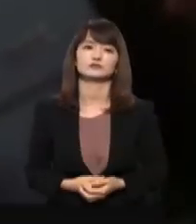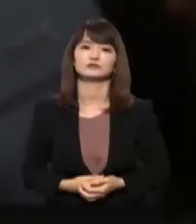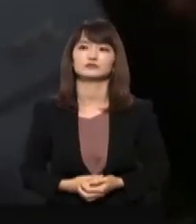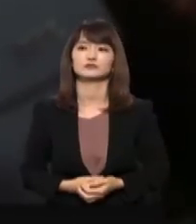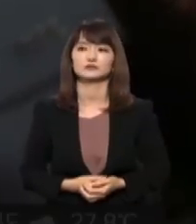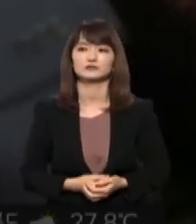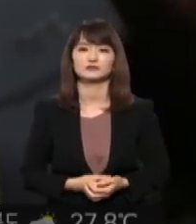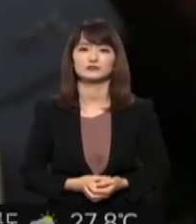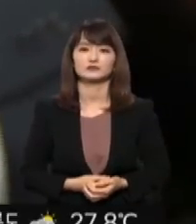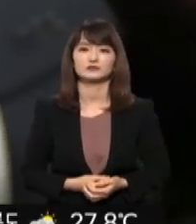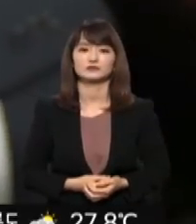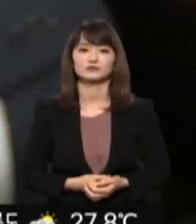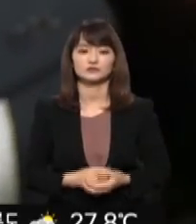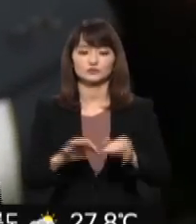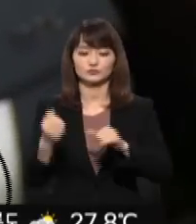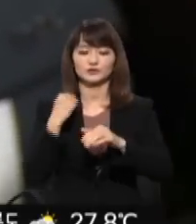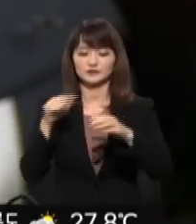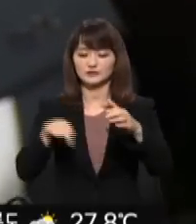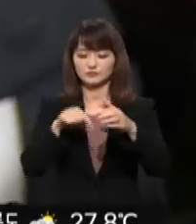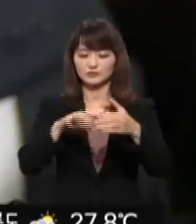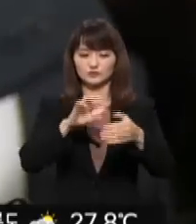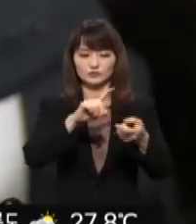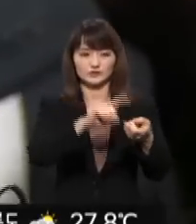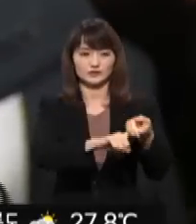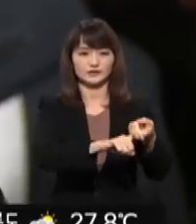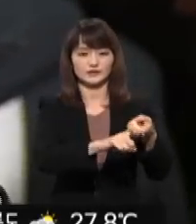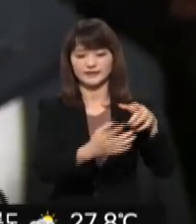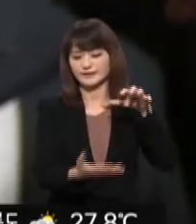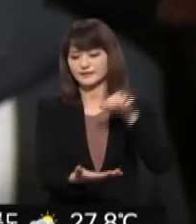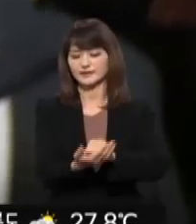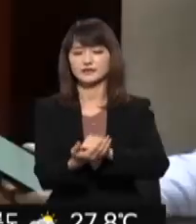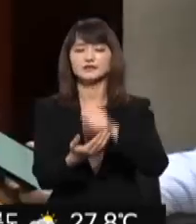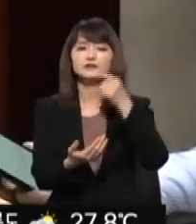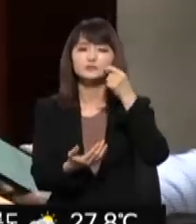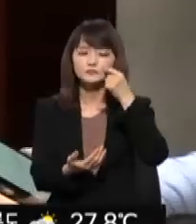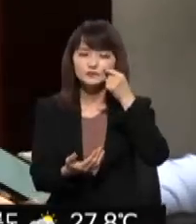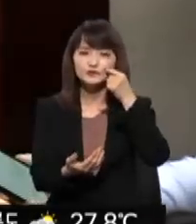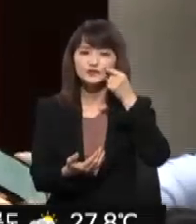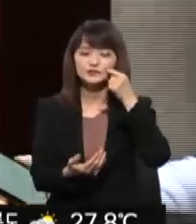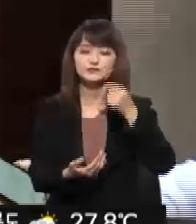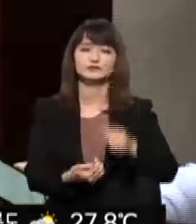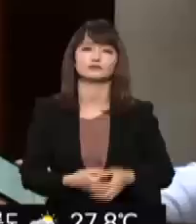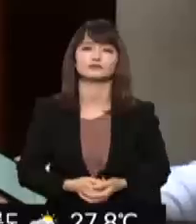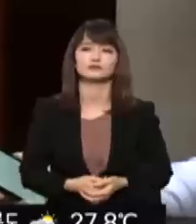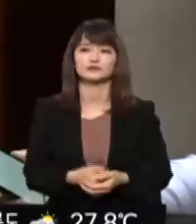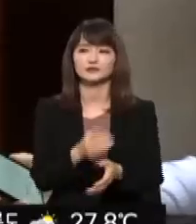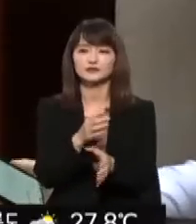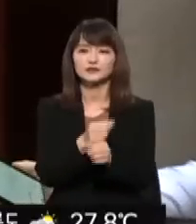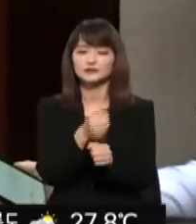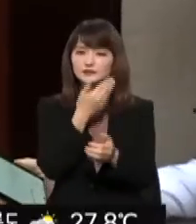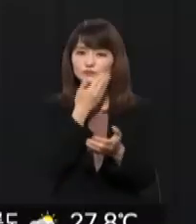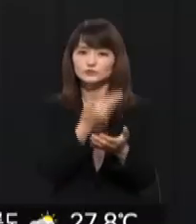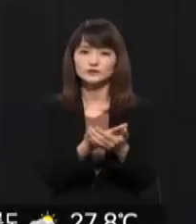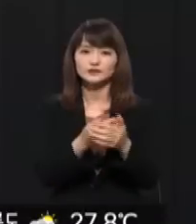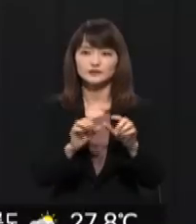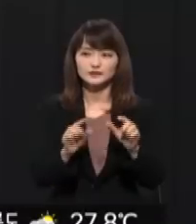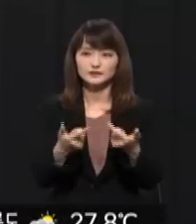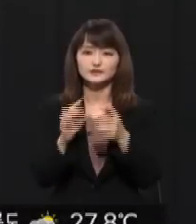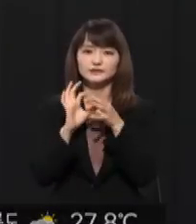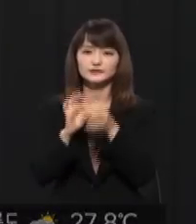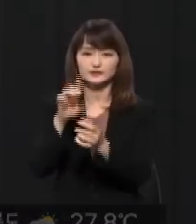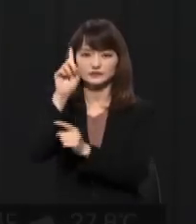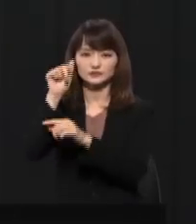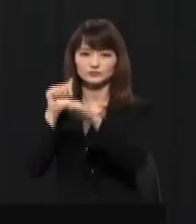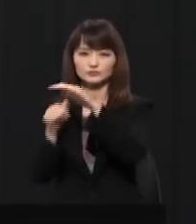우리 당에서 더 이상했다라는 그 인식이 확실하게 있는 거 같아요 그래서 시계 문제가 중요한 것이 아니라